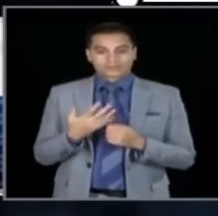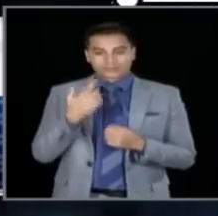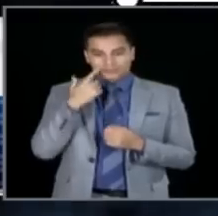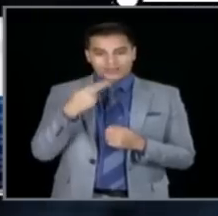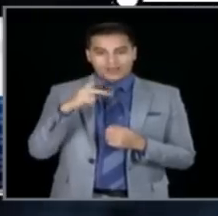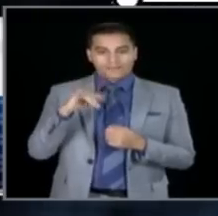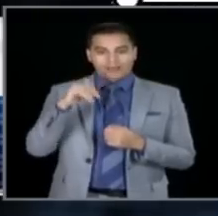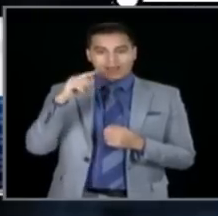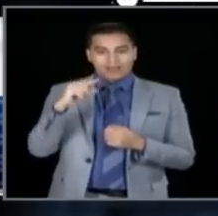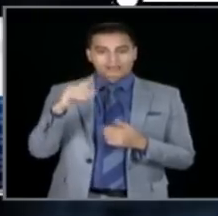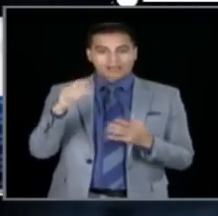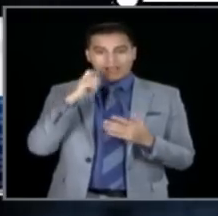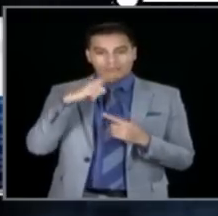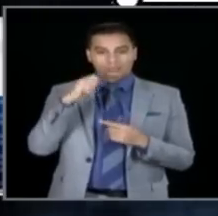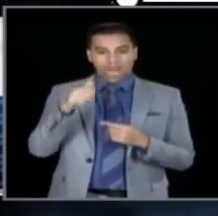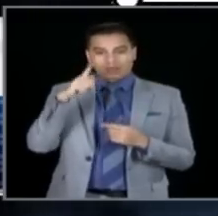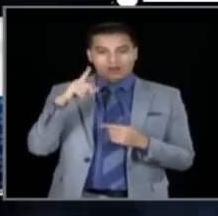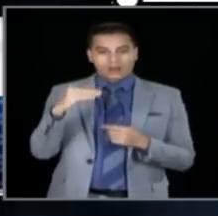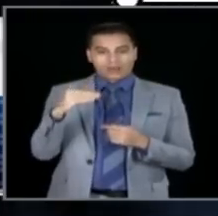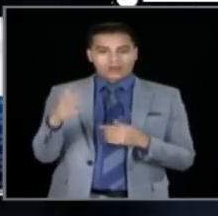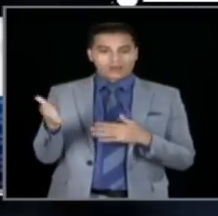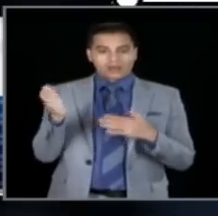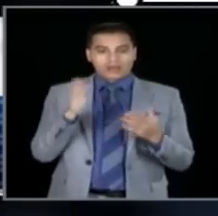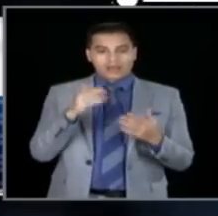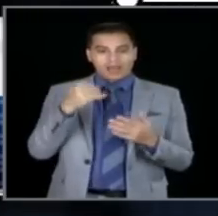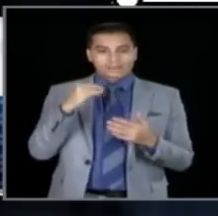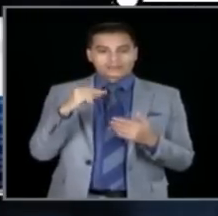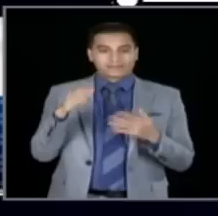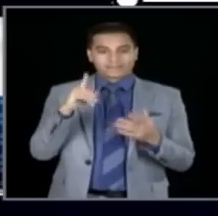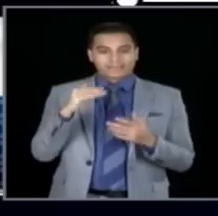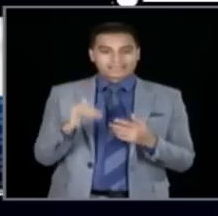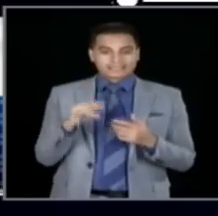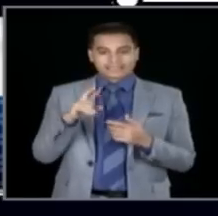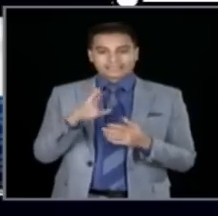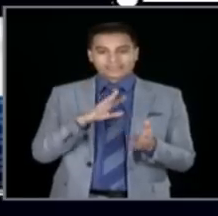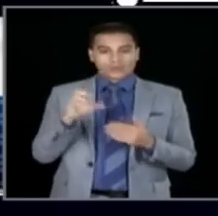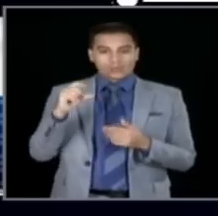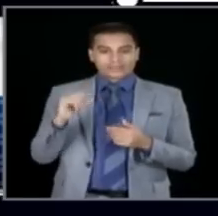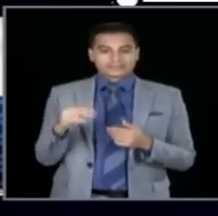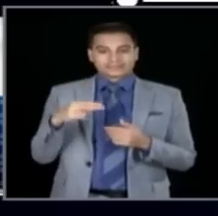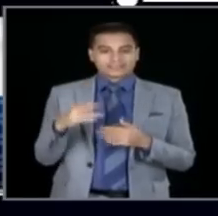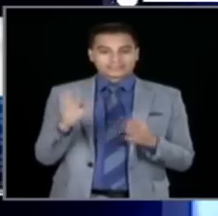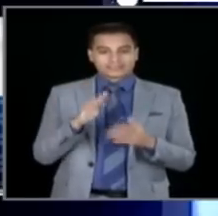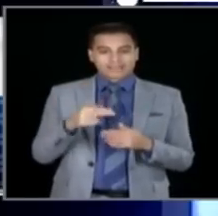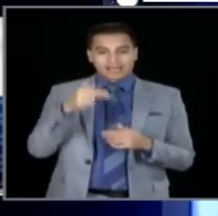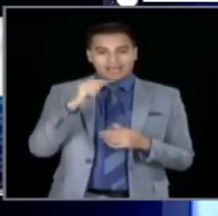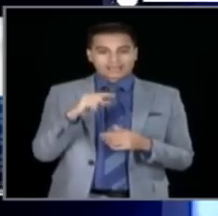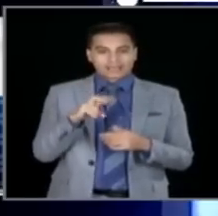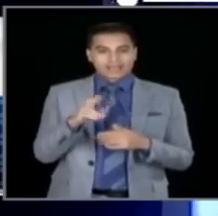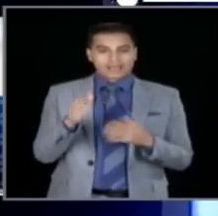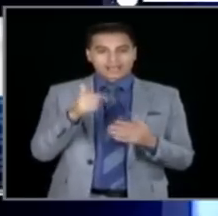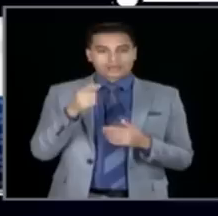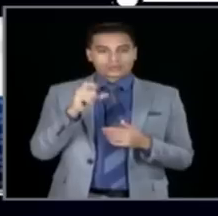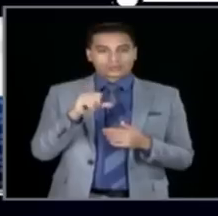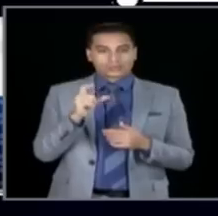عماد أبو صالح، أحمد بخيت، وديع سعادة، أدونيس.